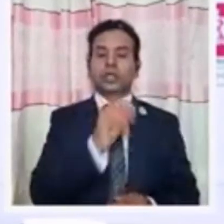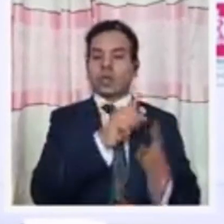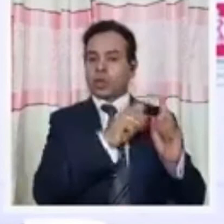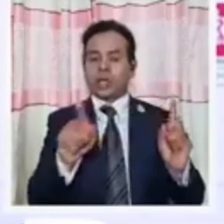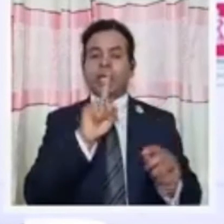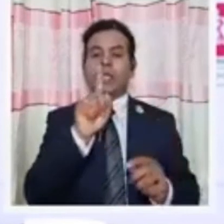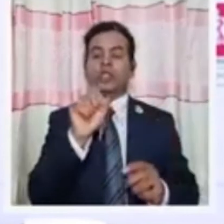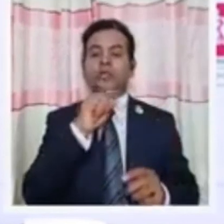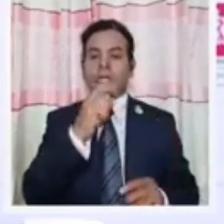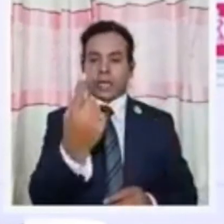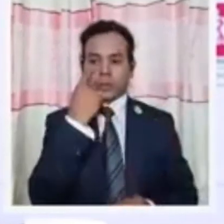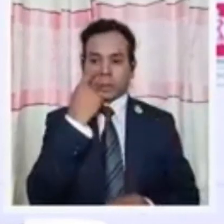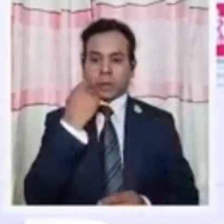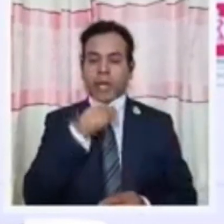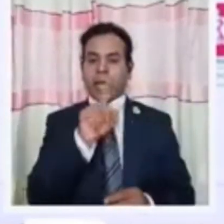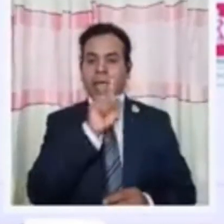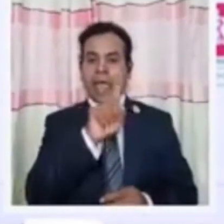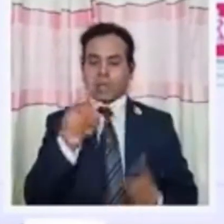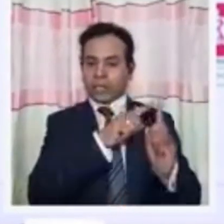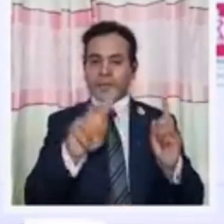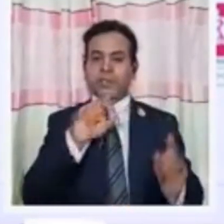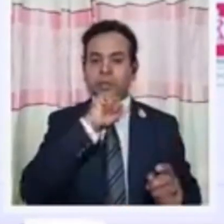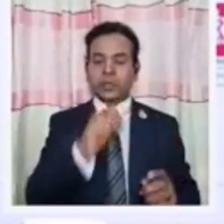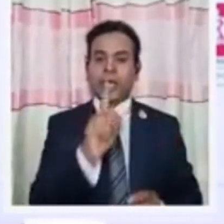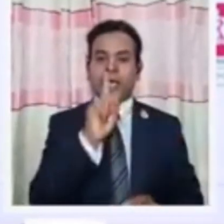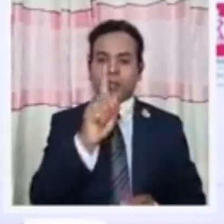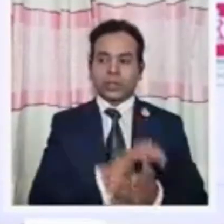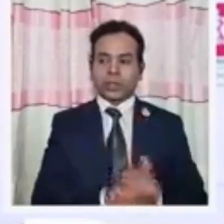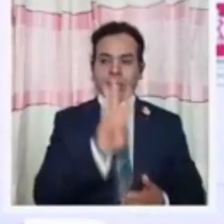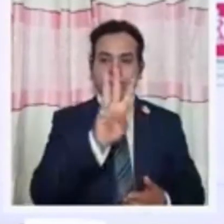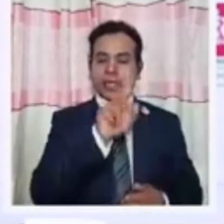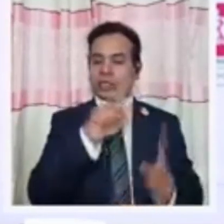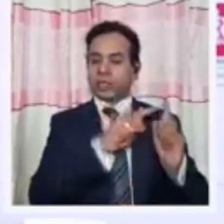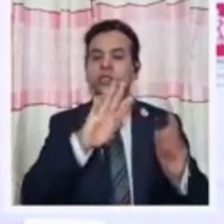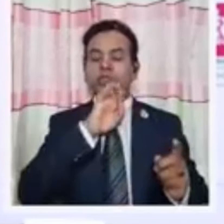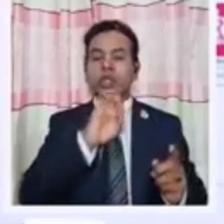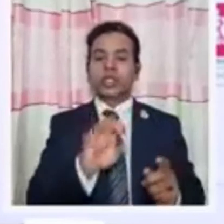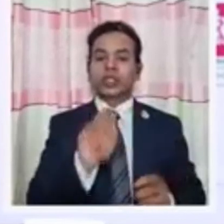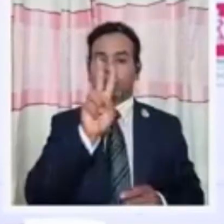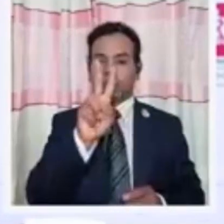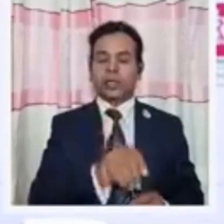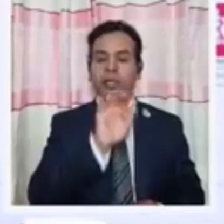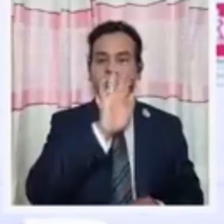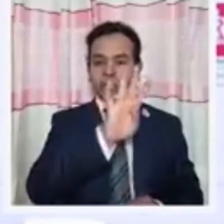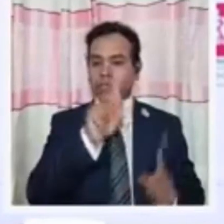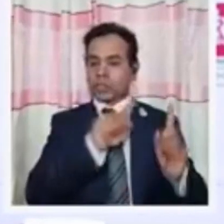21.03%। 24 ঘন্টায় যারা মৃত্যুবরণ করেছেন তাদের বয়স বিভাজনে 0-10 বছরের মধ্যে